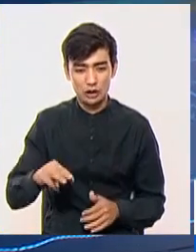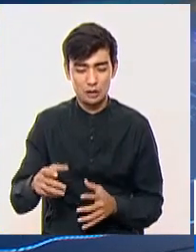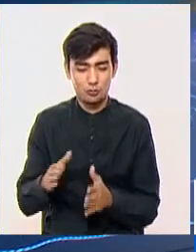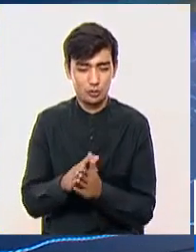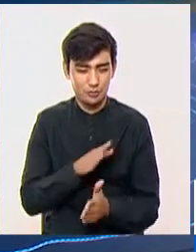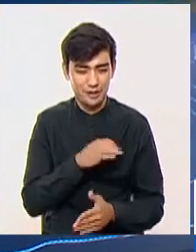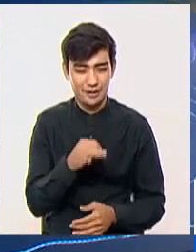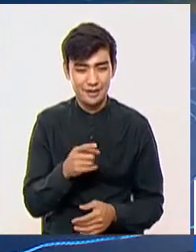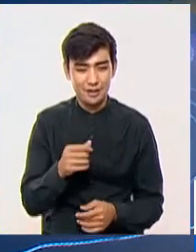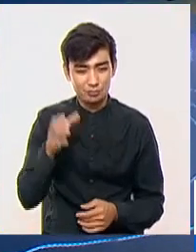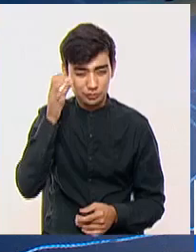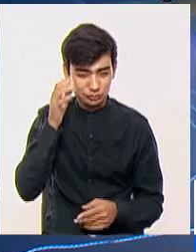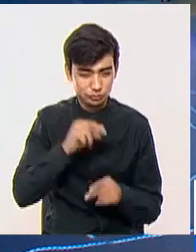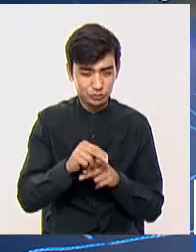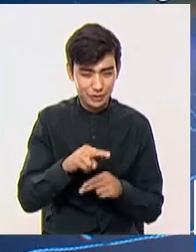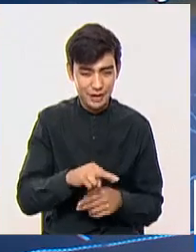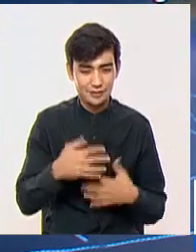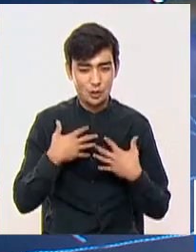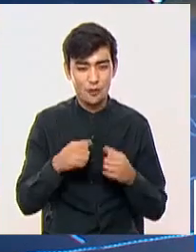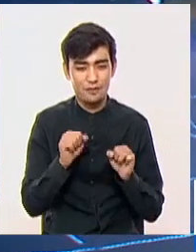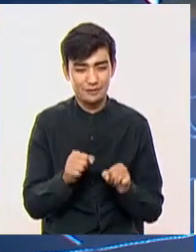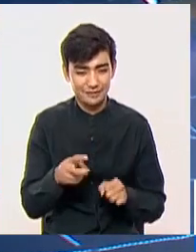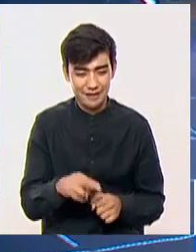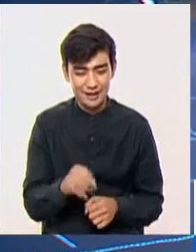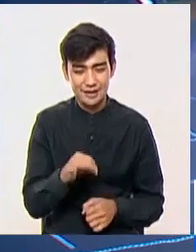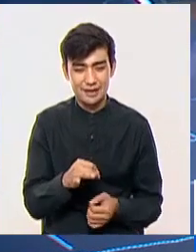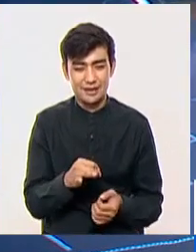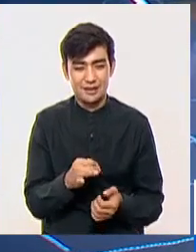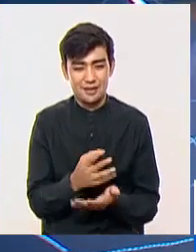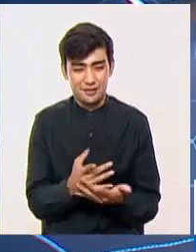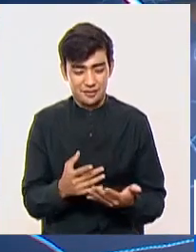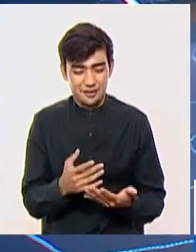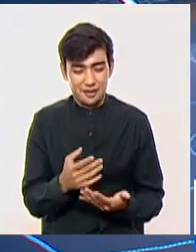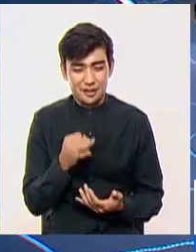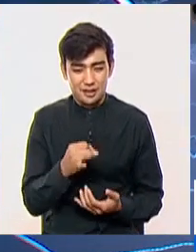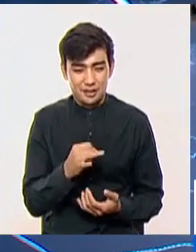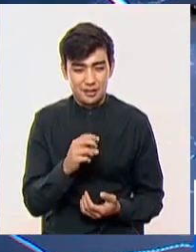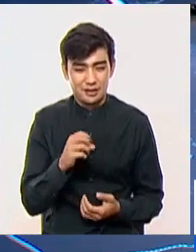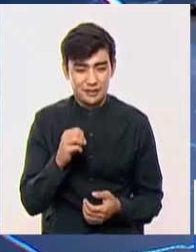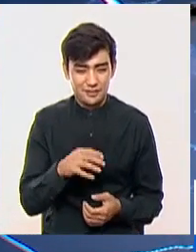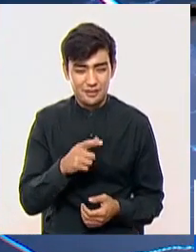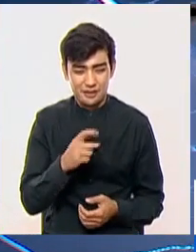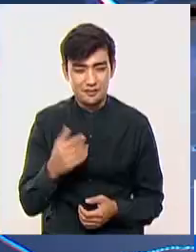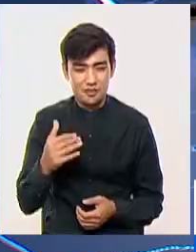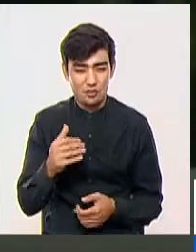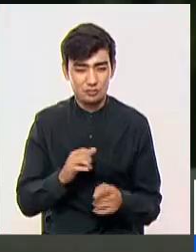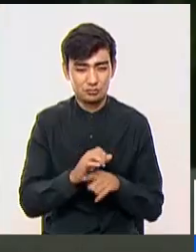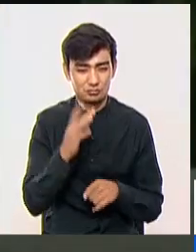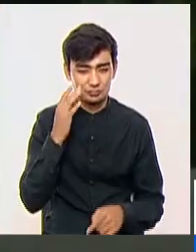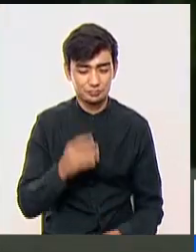қаржының басым бөлігі білім беру, денсаулық сақтау, әлеуметтік сала, тұрғын үй коммуналды шаруашылығына беріледі.